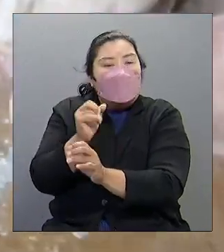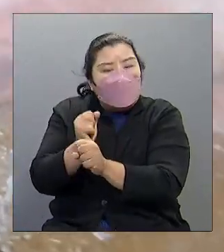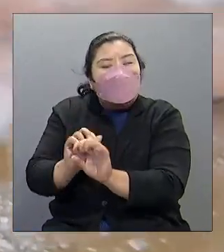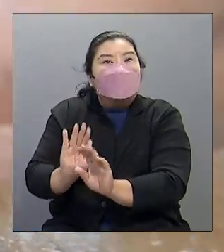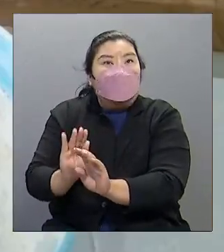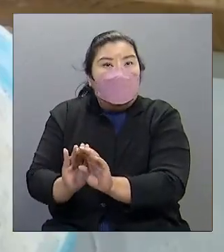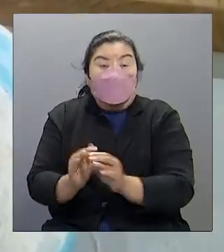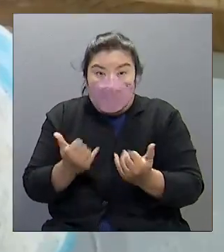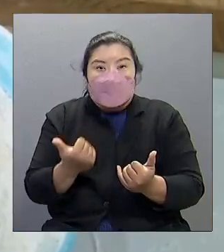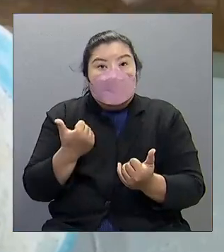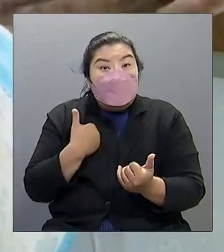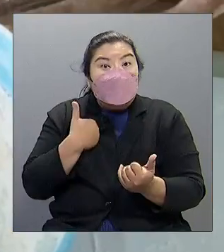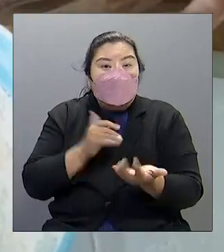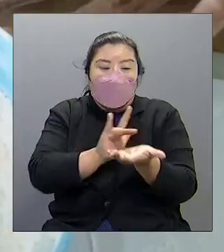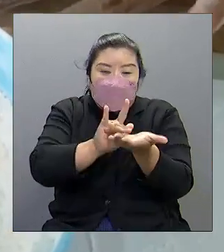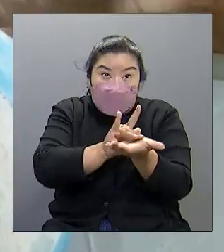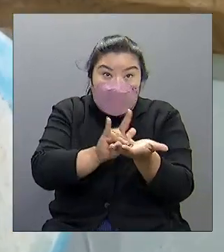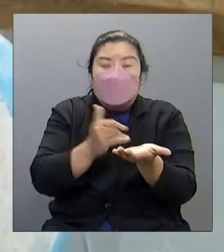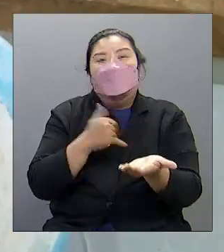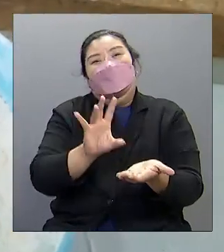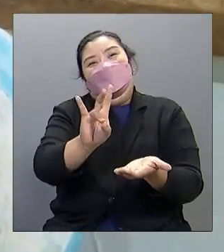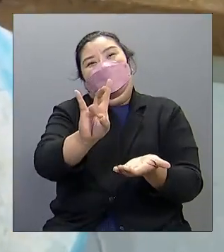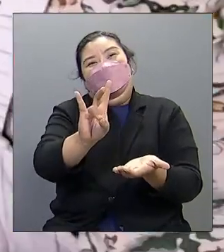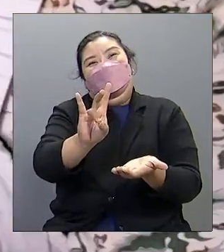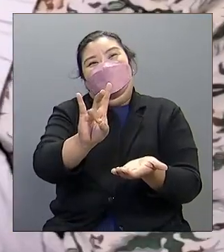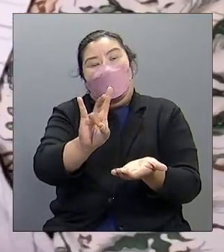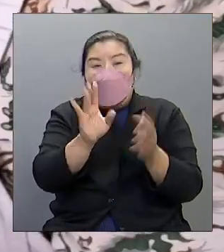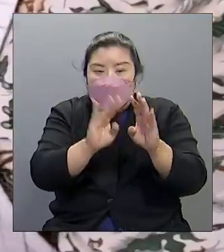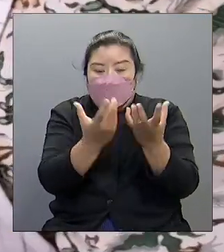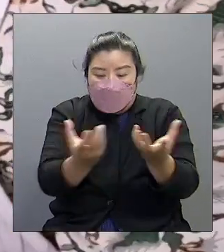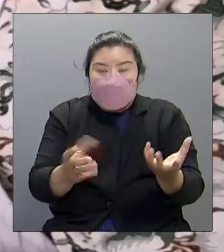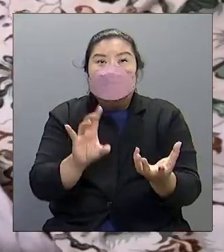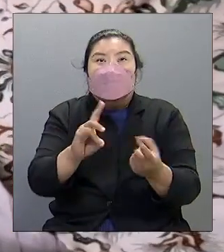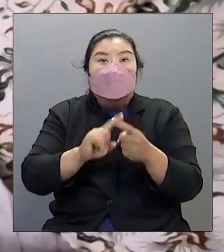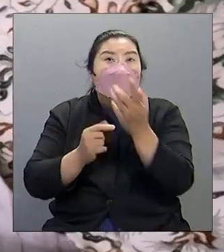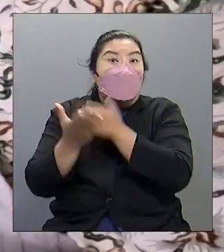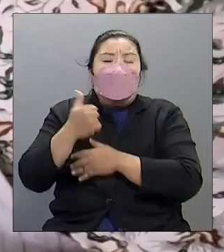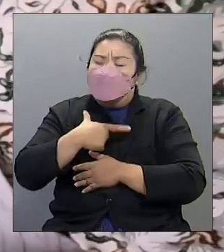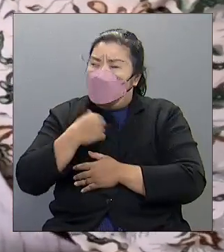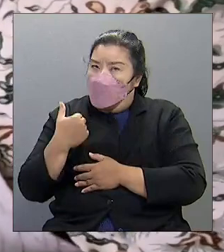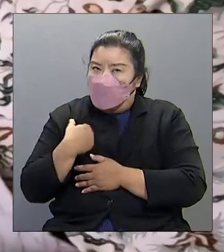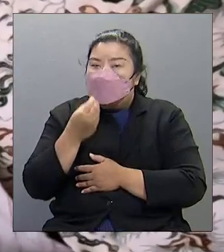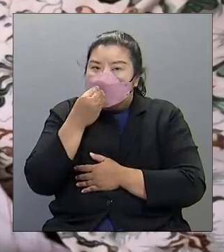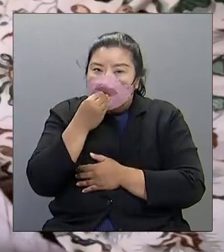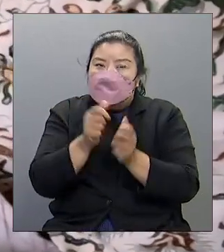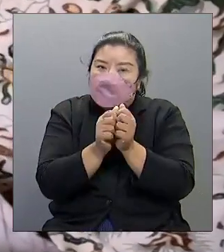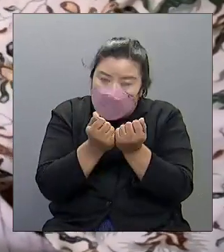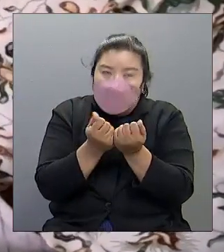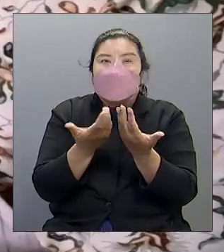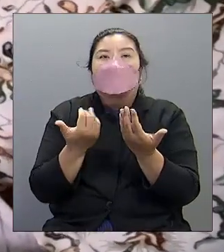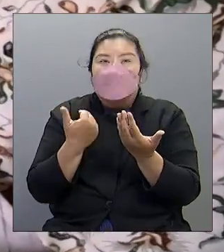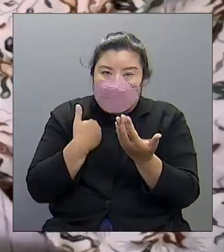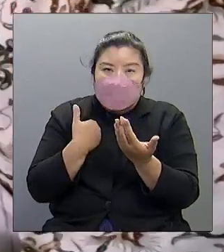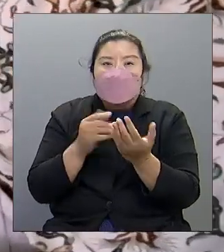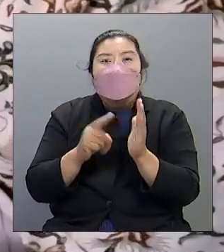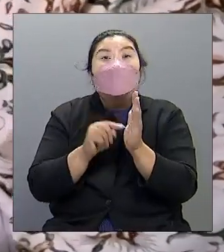ออกมาทงหม 7 ไ้ถ้าเปขน zdjęมไว้ประจรน แบบบราลกค้า ส่วใหญ่ จนยมสั่ง Lincolnไส้ทุเรีนและไ้ลูกบั